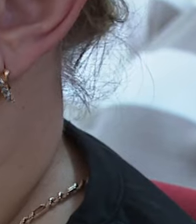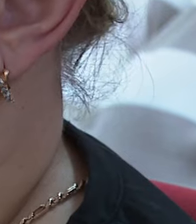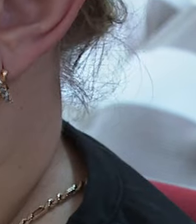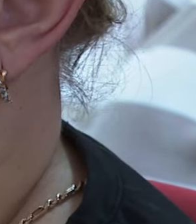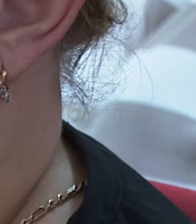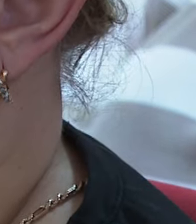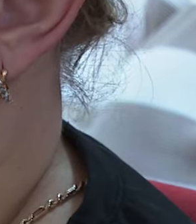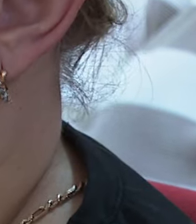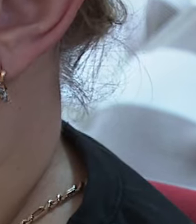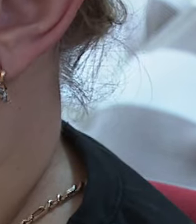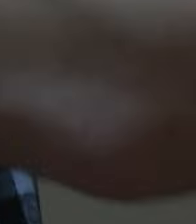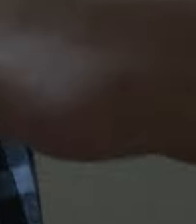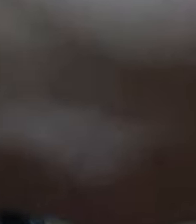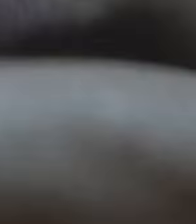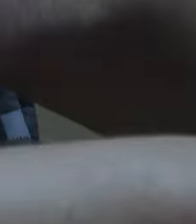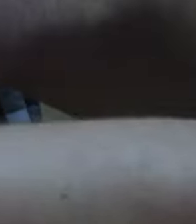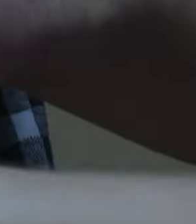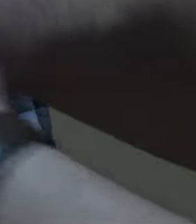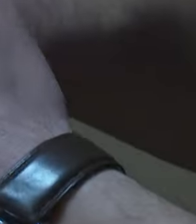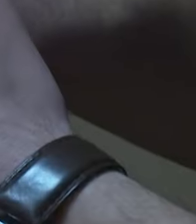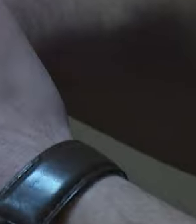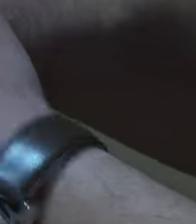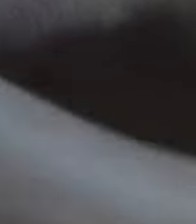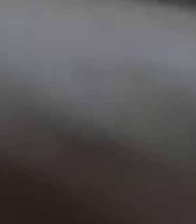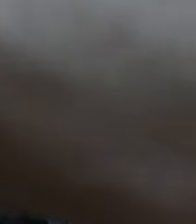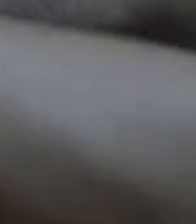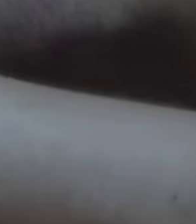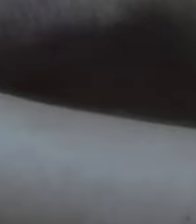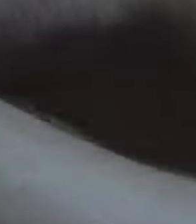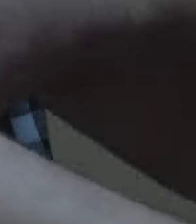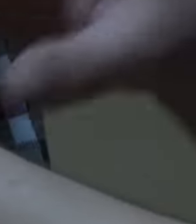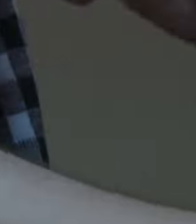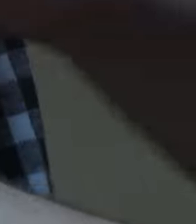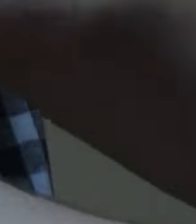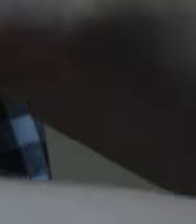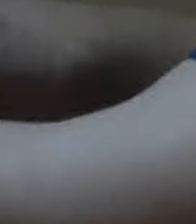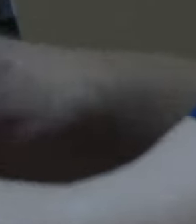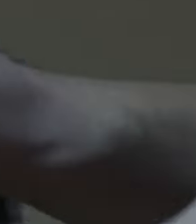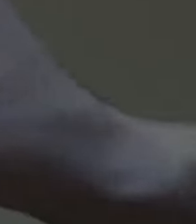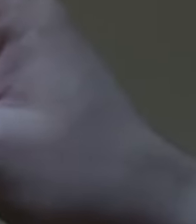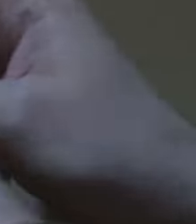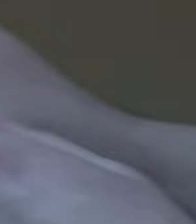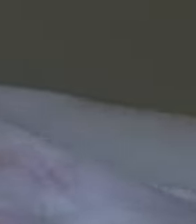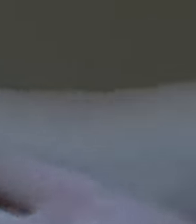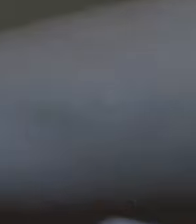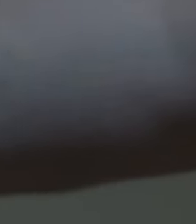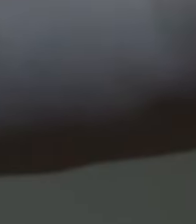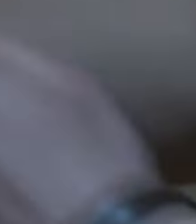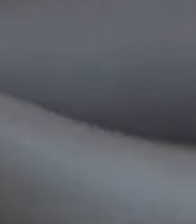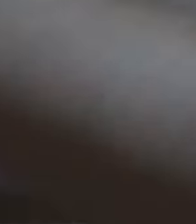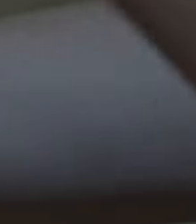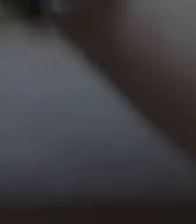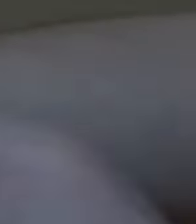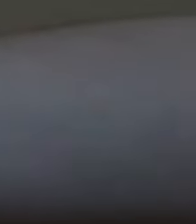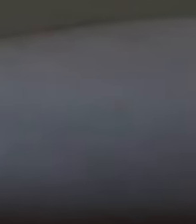тонкостях старался каждый. Один бинт так, один так, один поперек. То есть получается треугольник. Сзади должно получаться у нас то